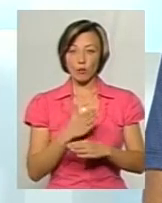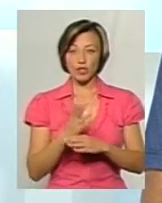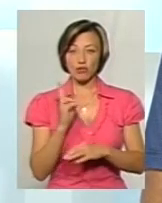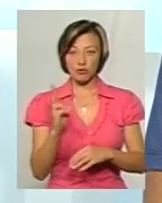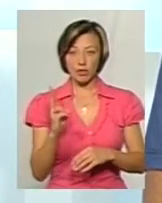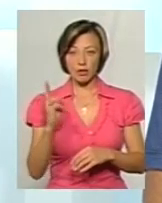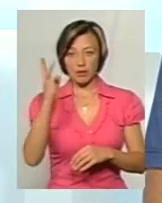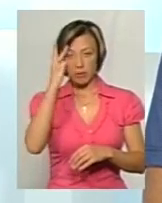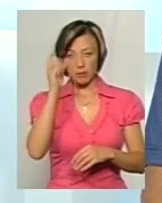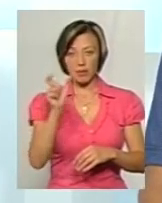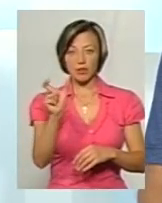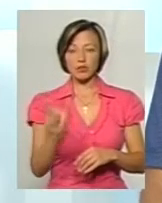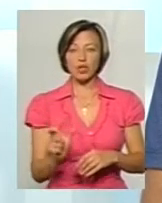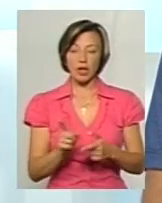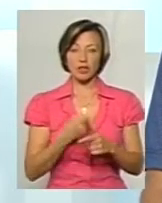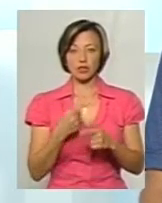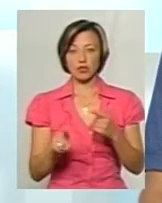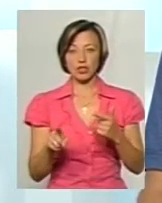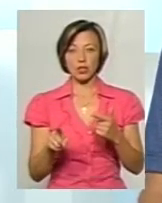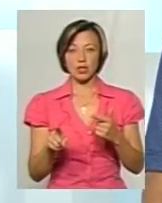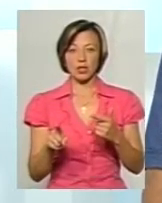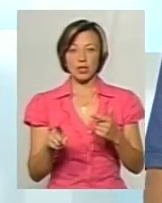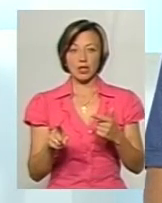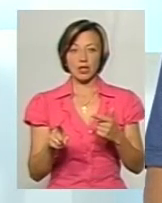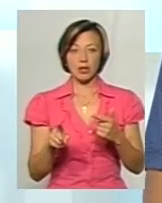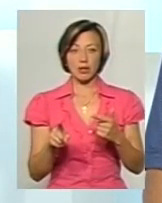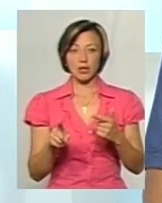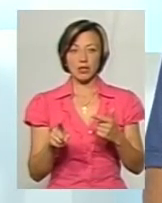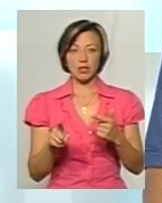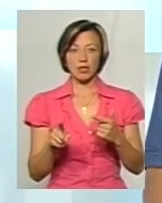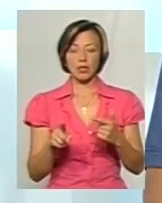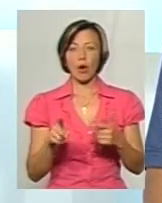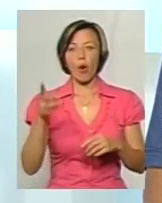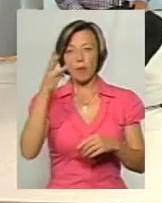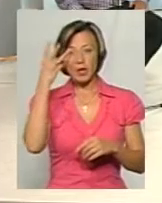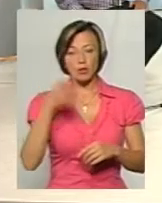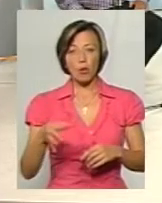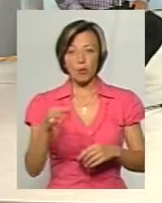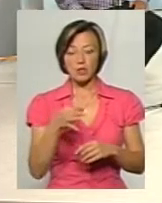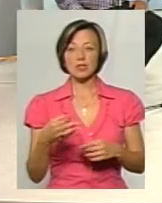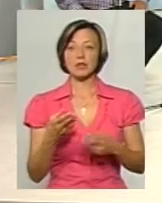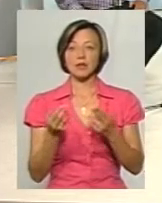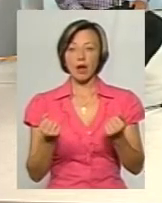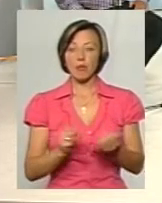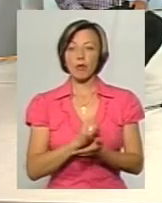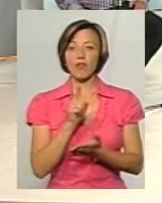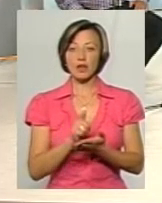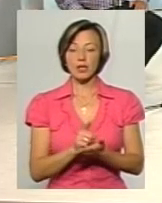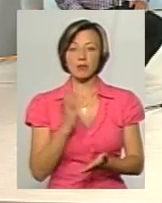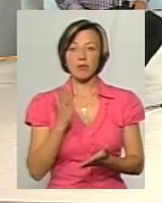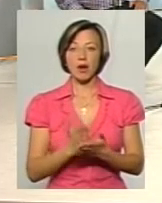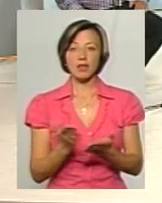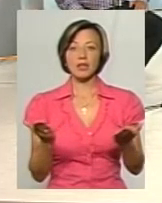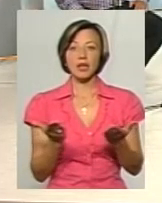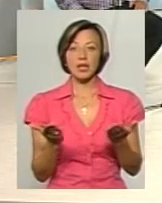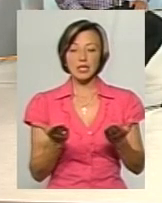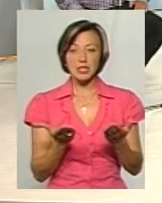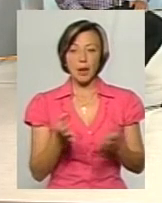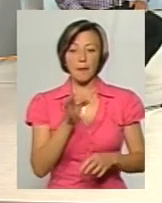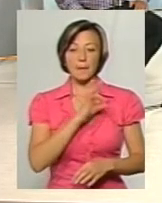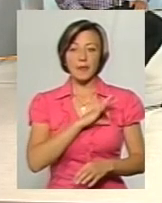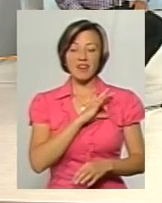наш хмельничанин, чи наш виробничник Хмельницької нашої області, так, він повинен мати якісь певні